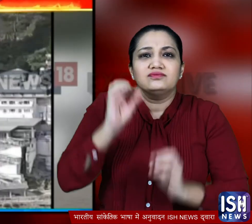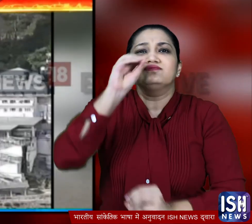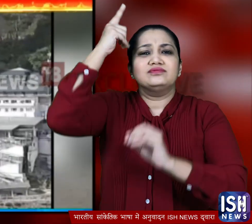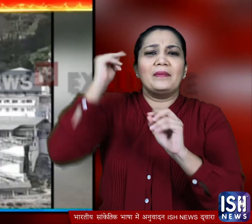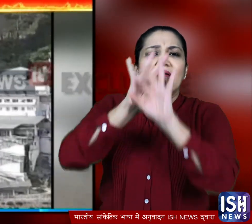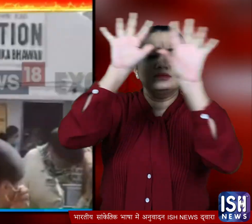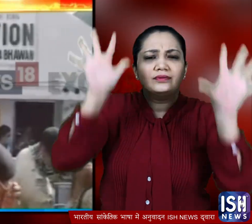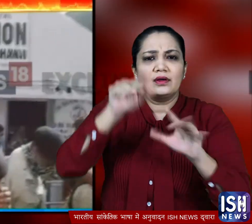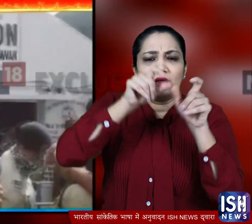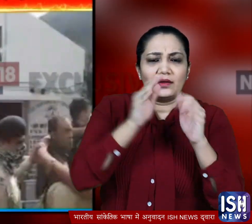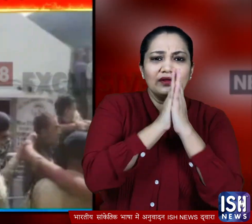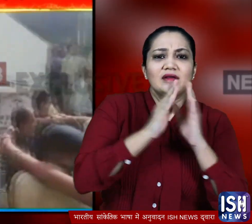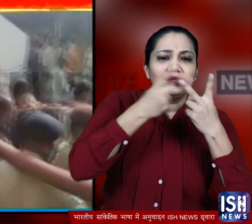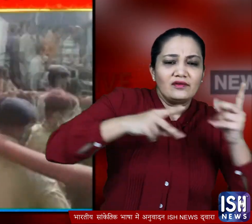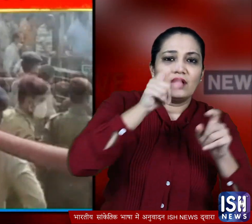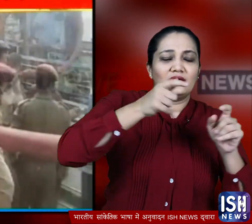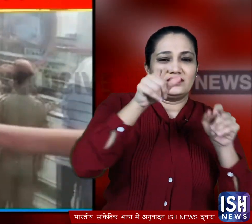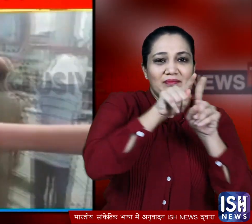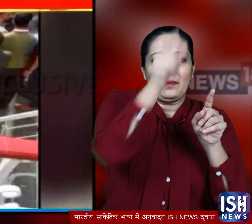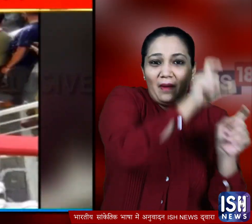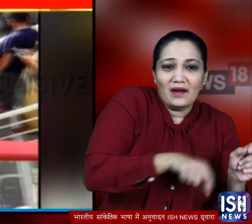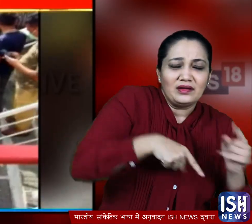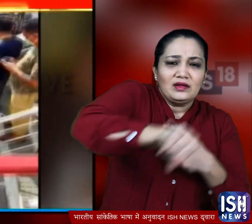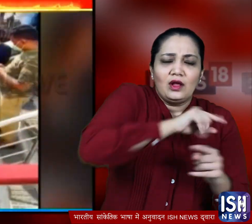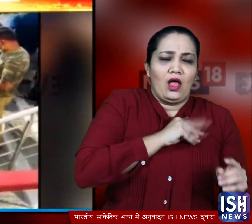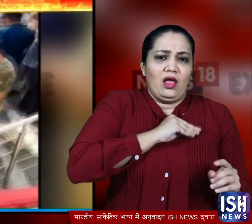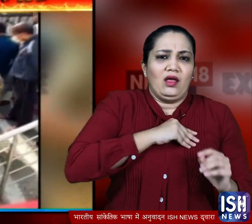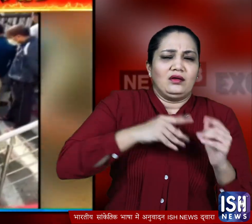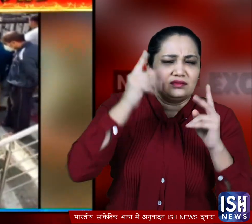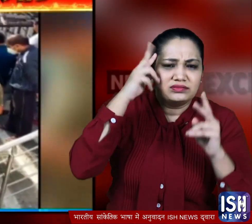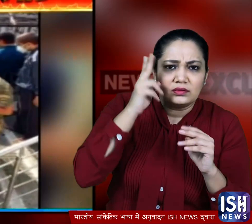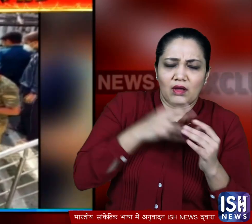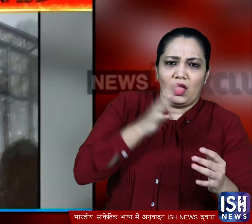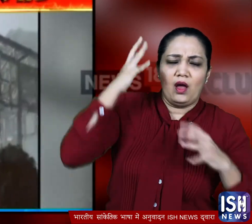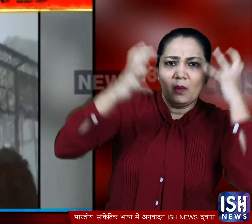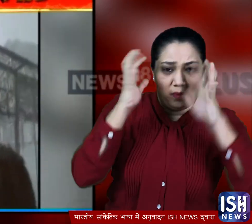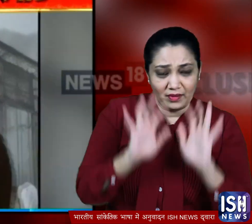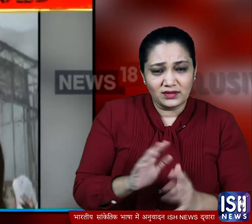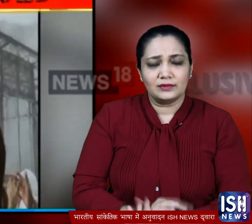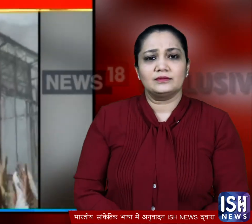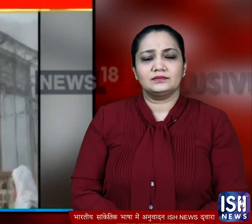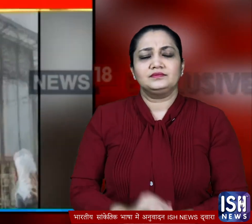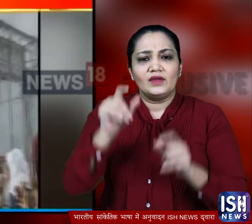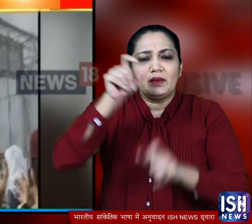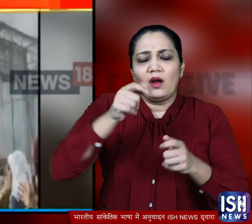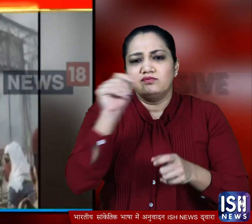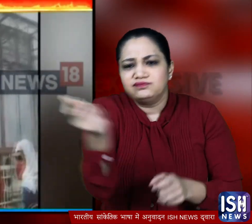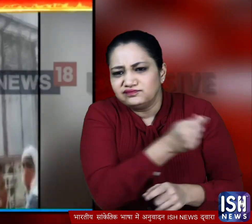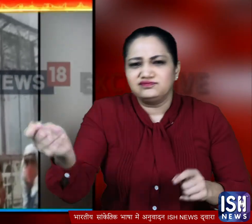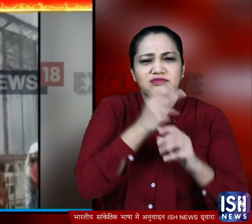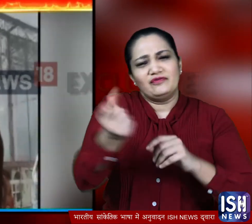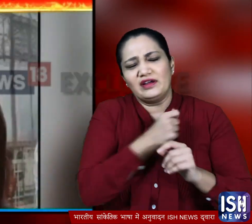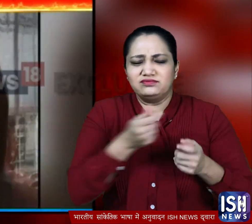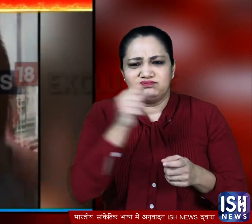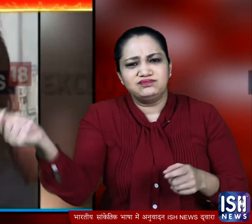रहे काले धुएं को देख श्राइन बोर्ड के कर्मचारी काफी घबरा गए। थोड़ी देर में मौके पर लोगों की भीड़ जुट गई। इस बीच वहां पहुंचे दमकल कर्मियों ने बिना